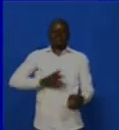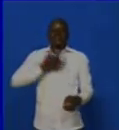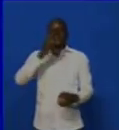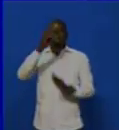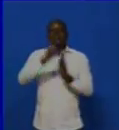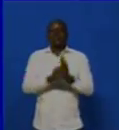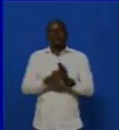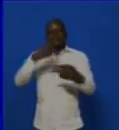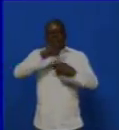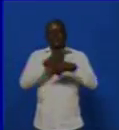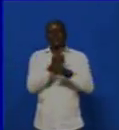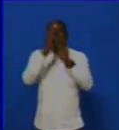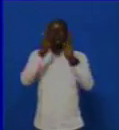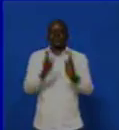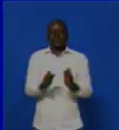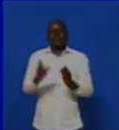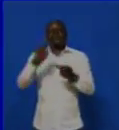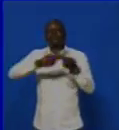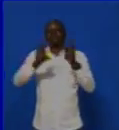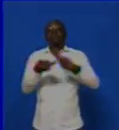des producteurs et des partenaires.